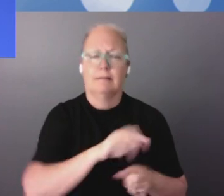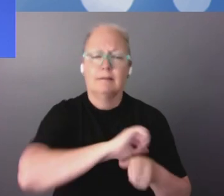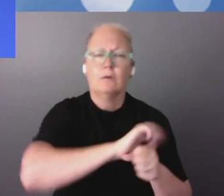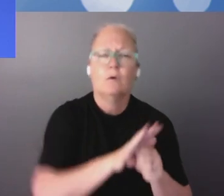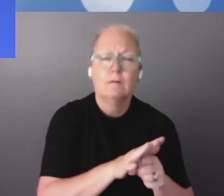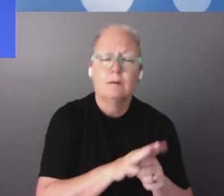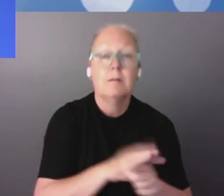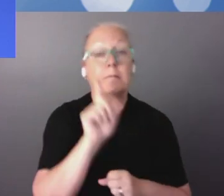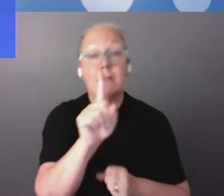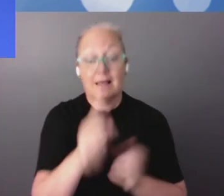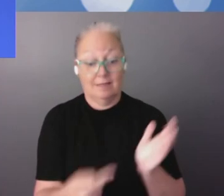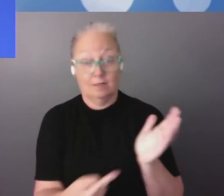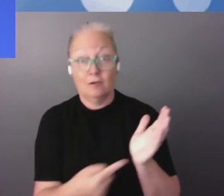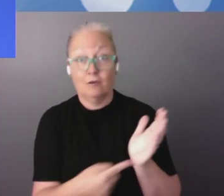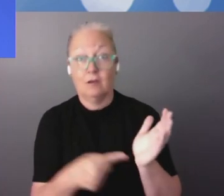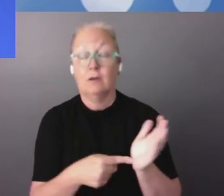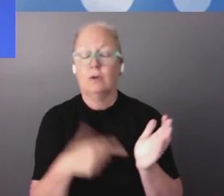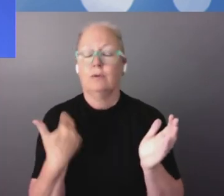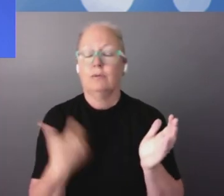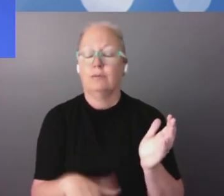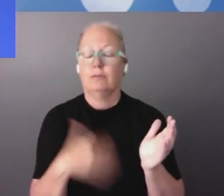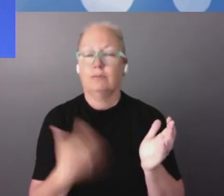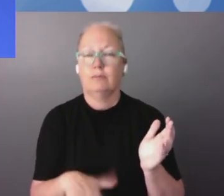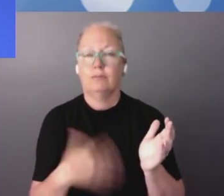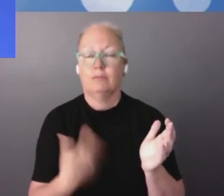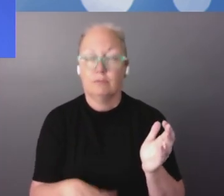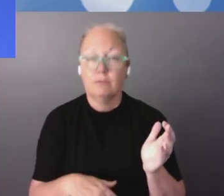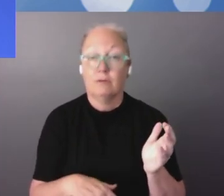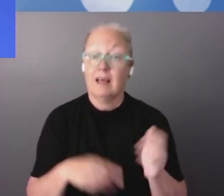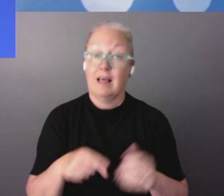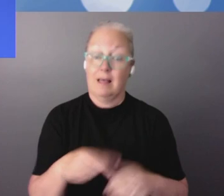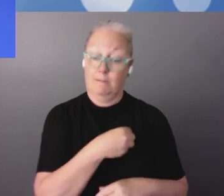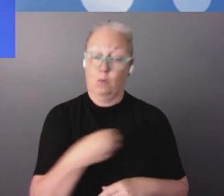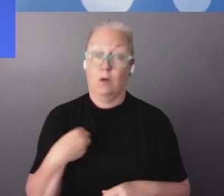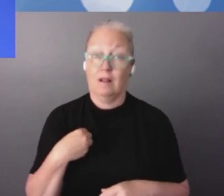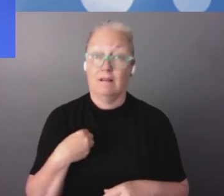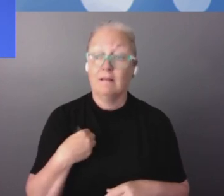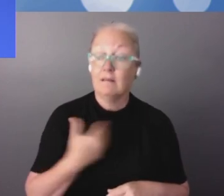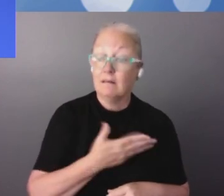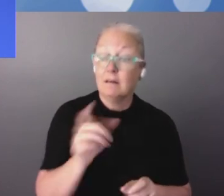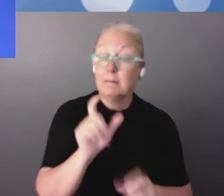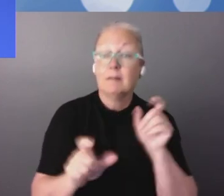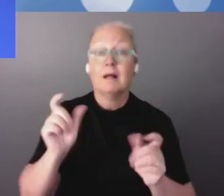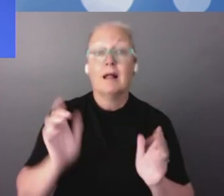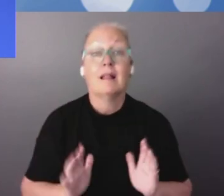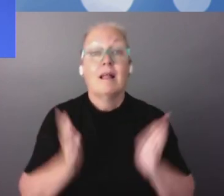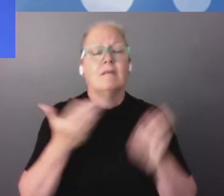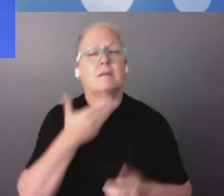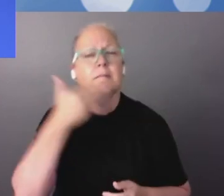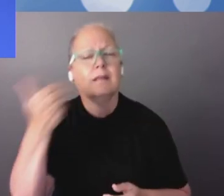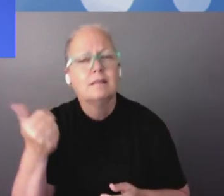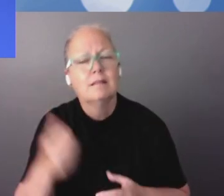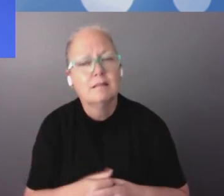много человеческих жизней там, где были внедрены, в частности, в Польше. Это